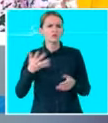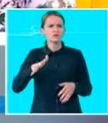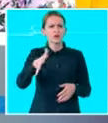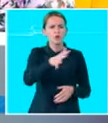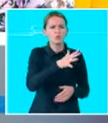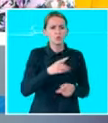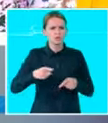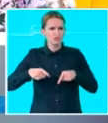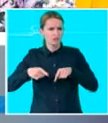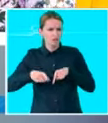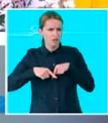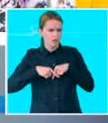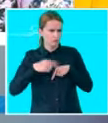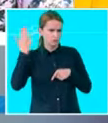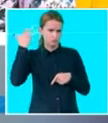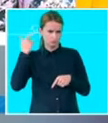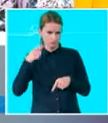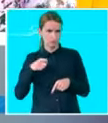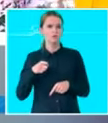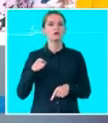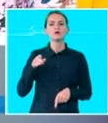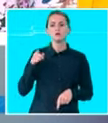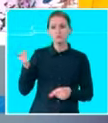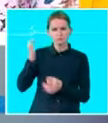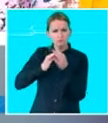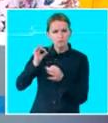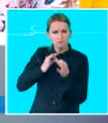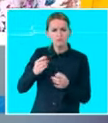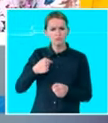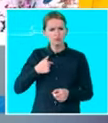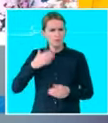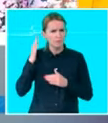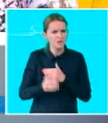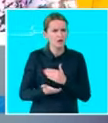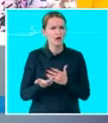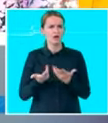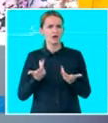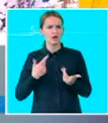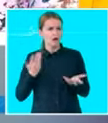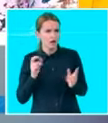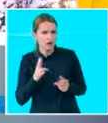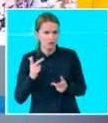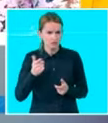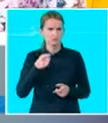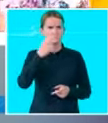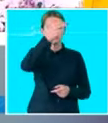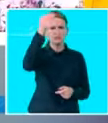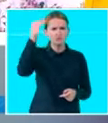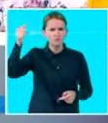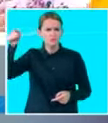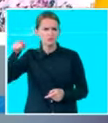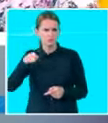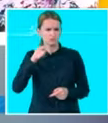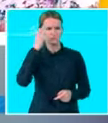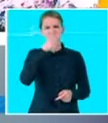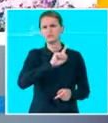Като типична българка, обезверена в институциите, смятах, че това няма да успее, но се оказа, че успя. И всъщност хубавото за